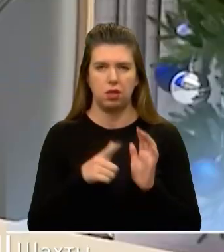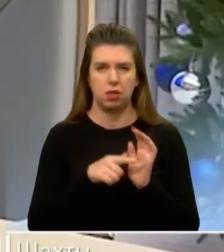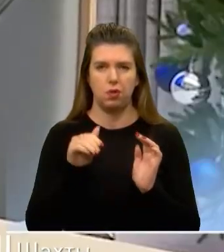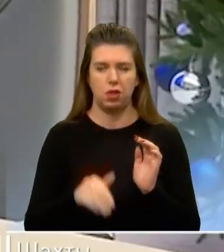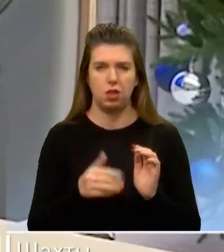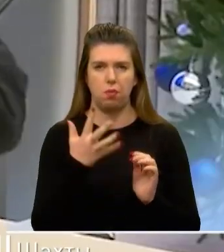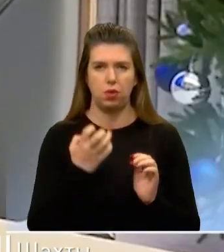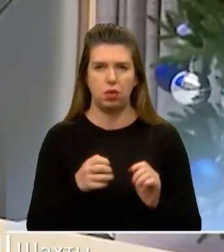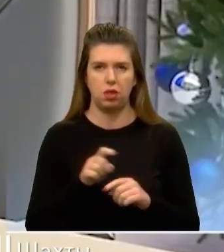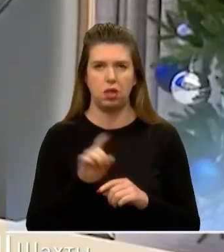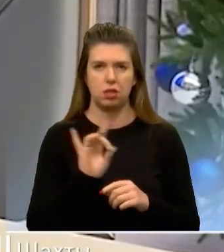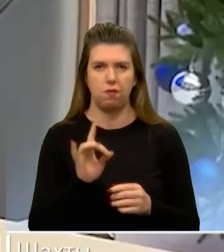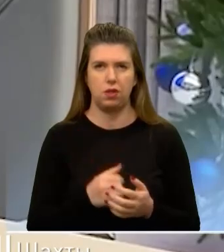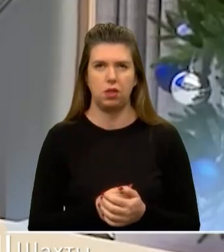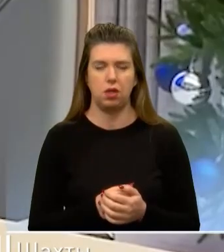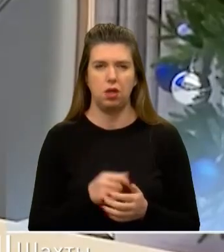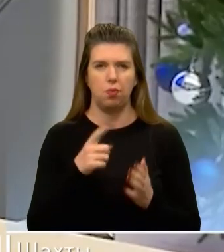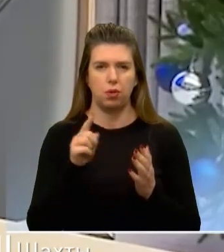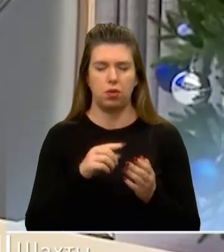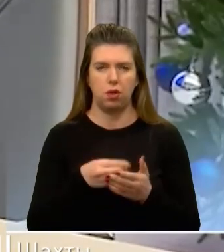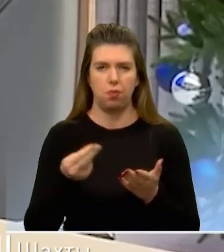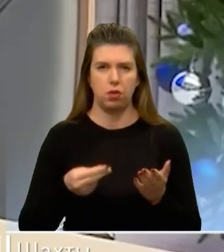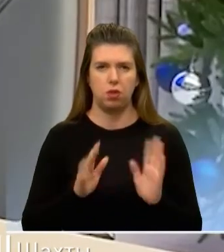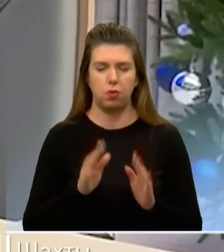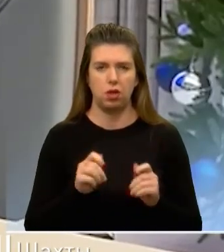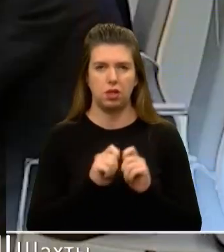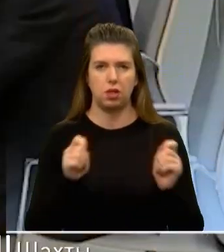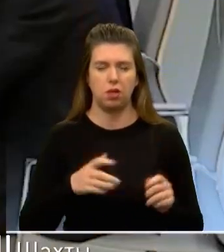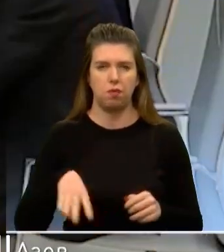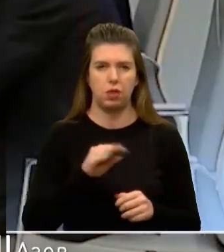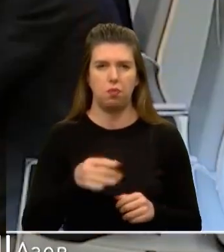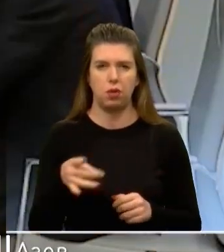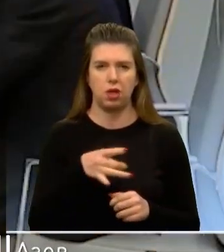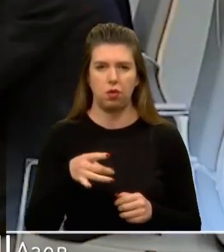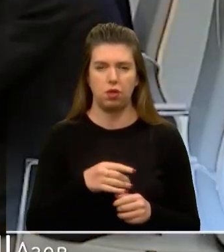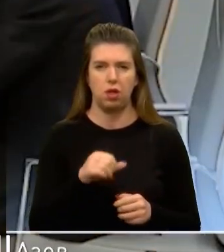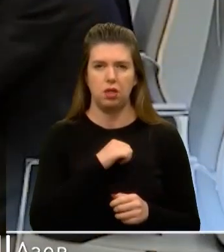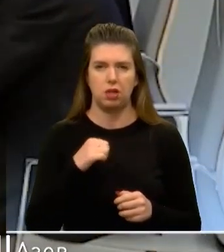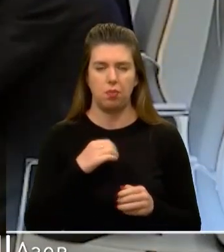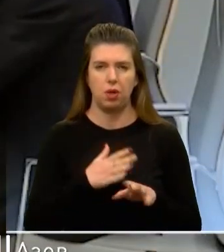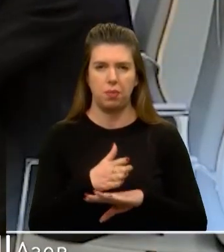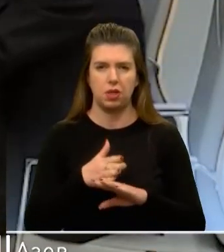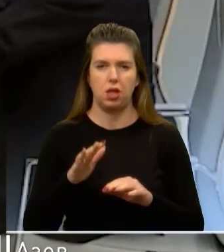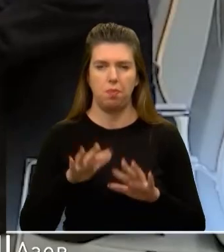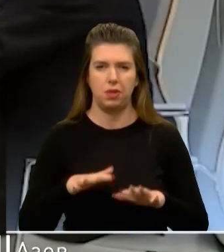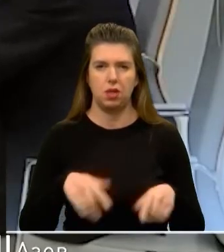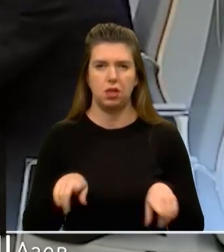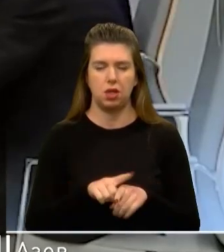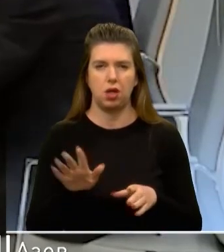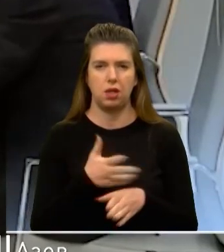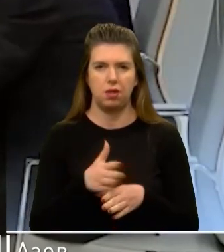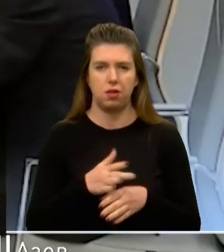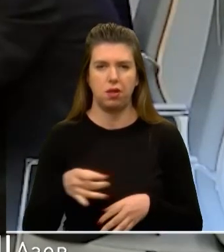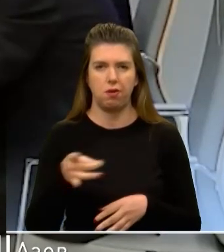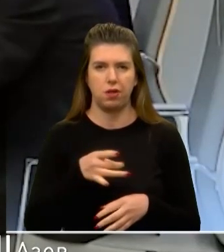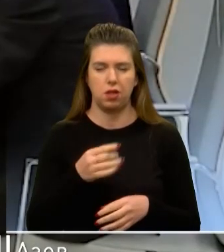7500 дончан пункты сбора подписей будут открыты по всему региону в самых посещаемых местах а также в отделении